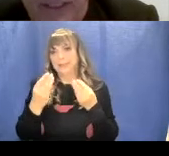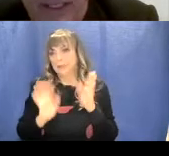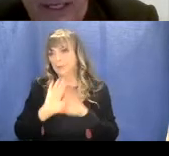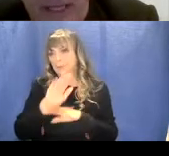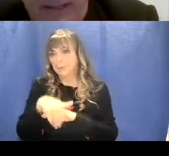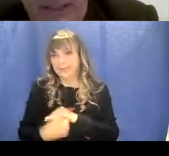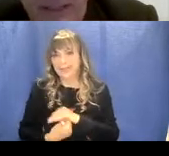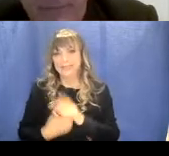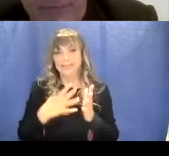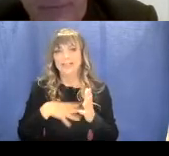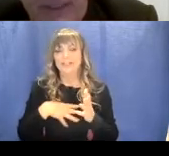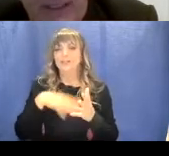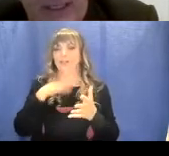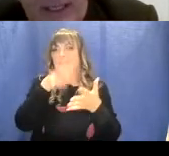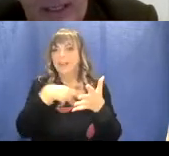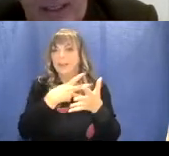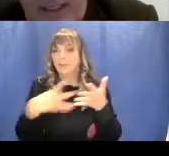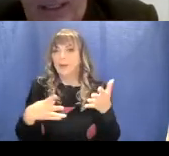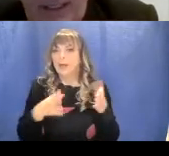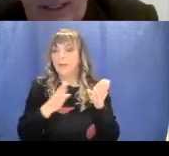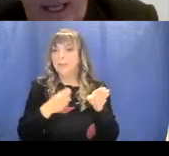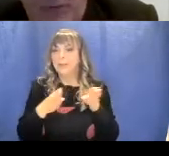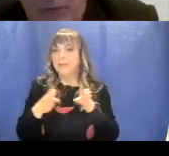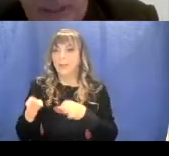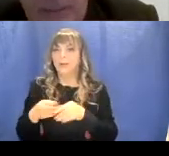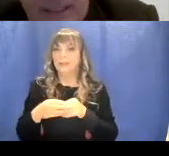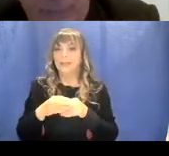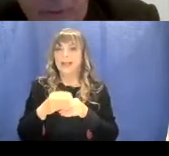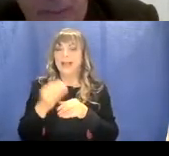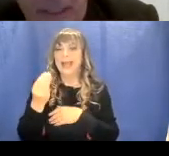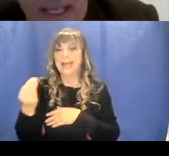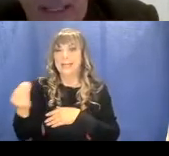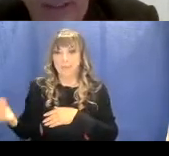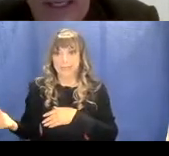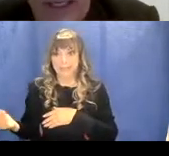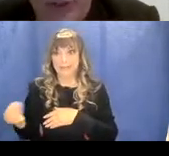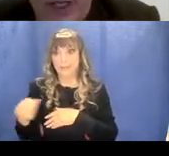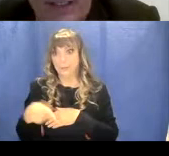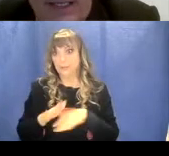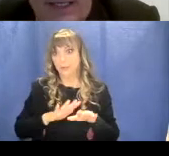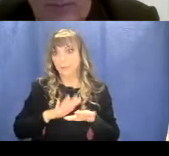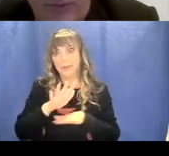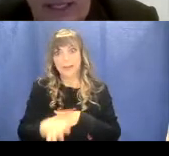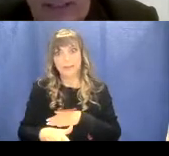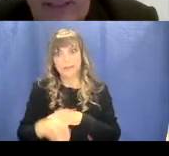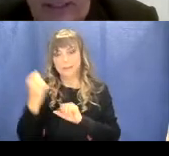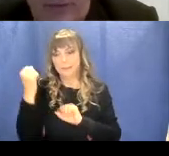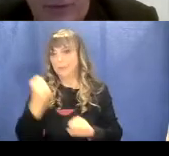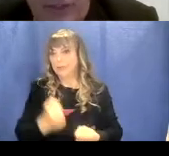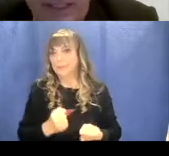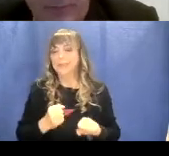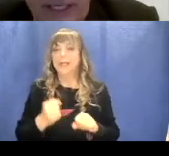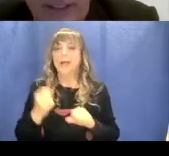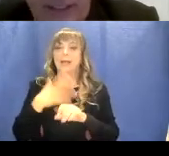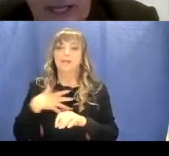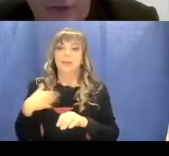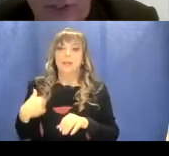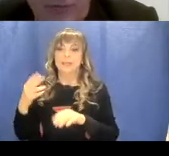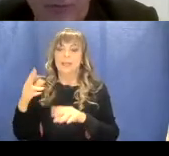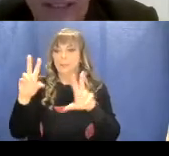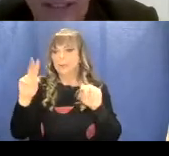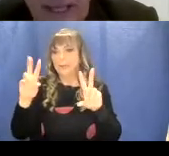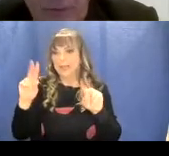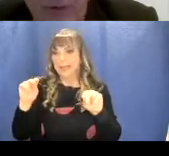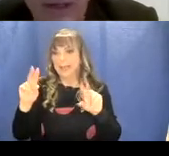degli elementi che è uno dei passi fondamentali e della scienza moderna ecco la scienza moderna nasce